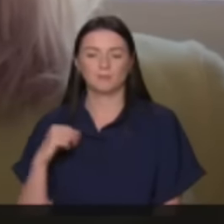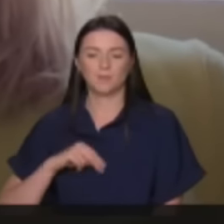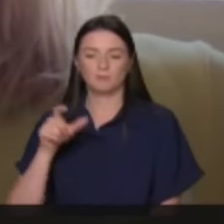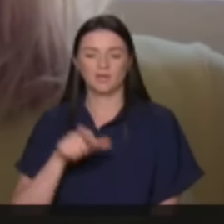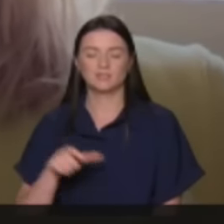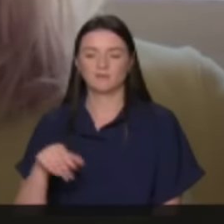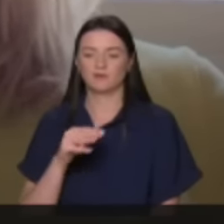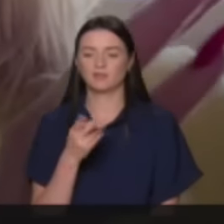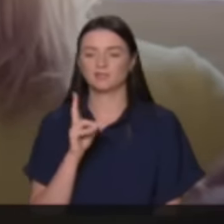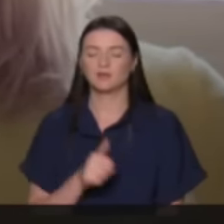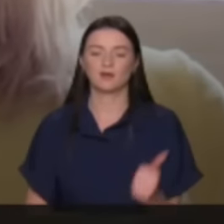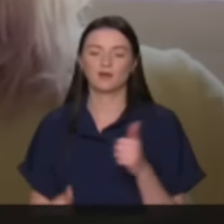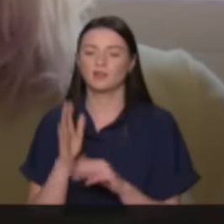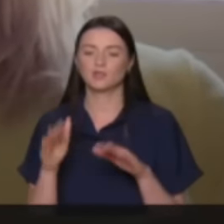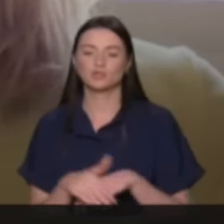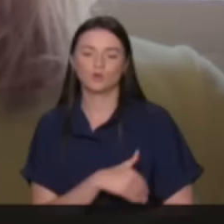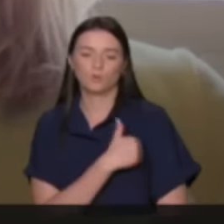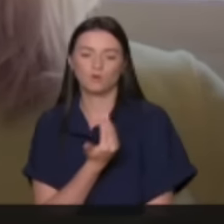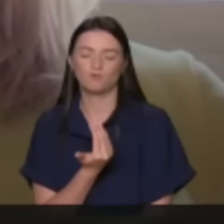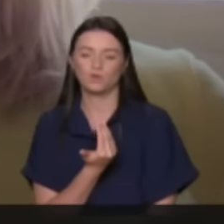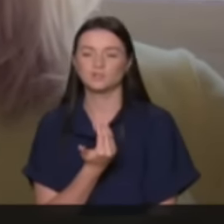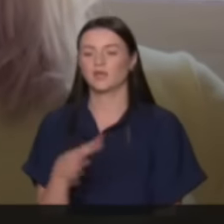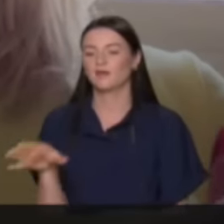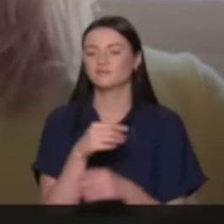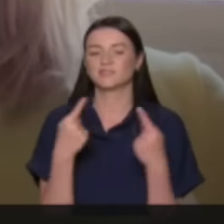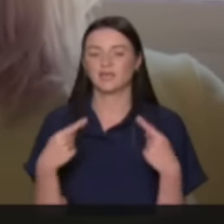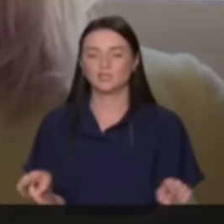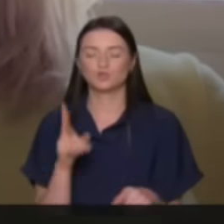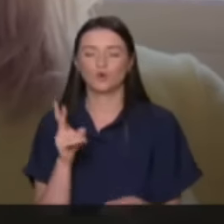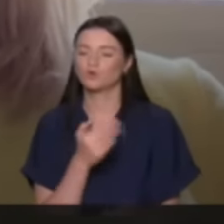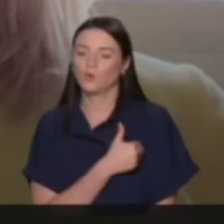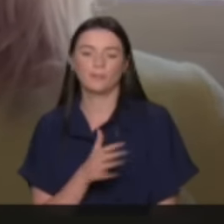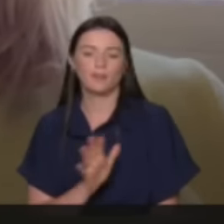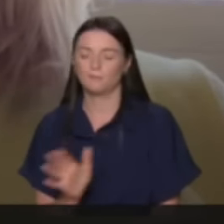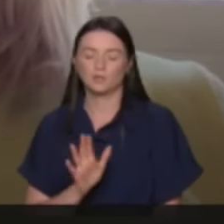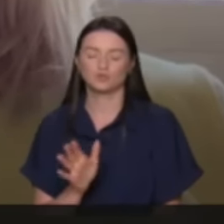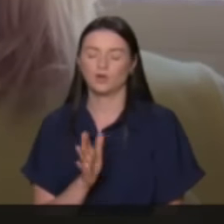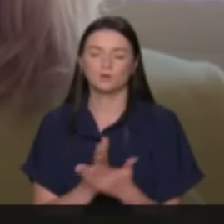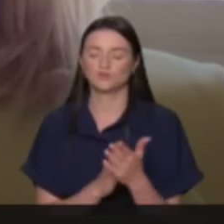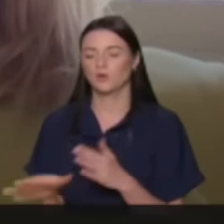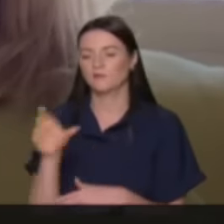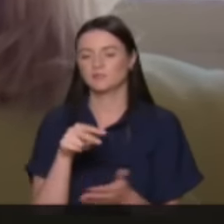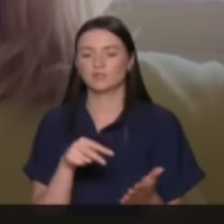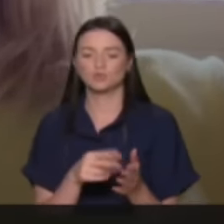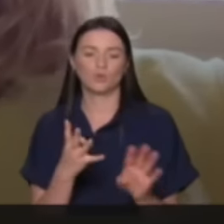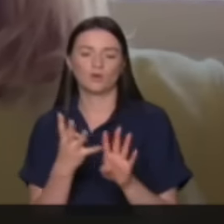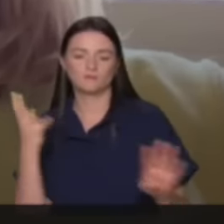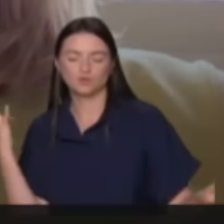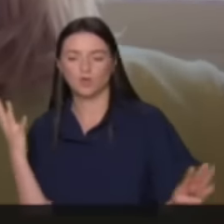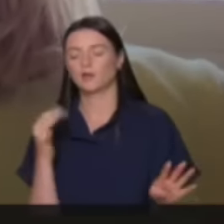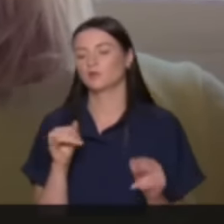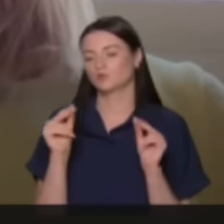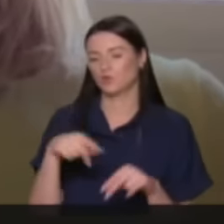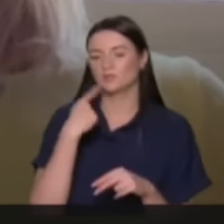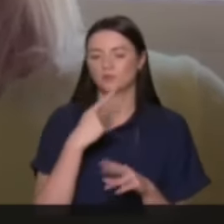поза чергою лише добровольці. Всі інші, хто не бажає служити, всі стоять в загальних чергах. І, чесно скажу,